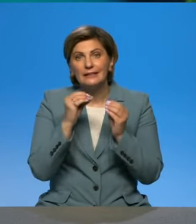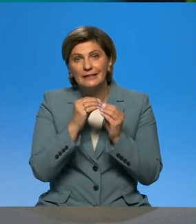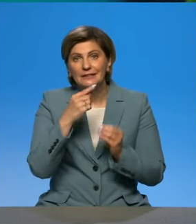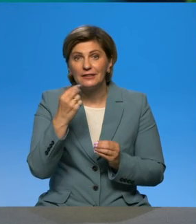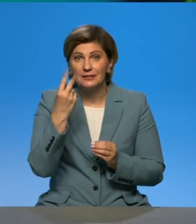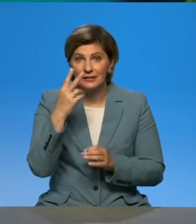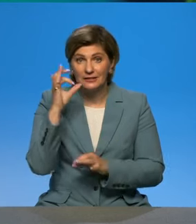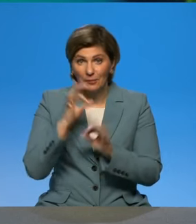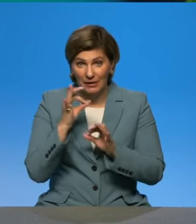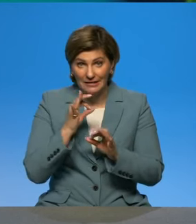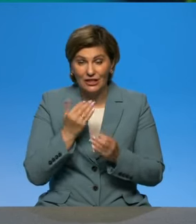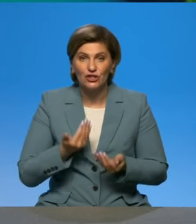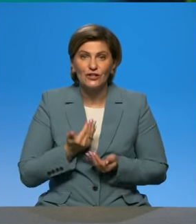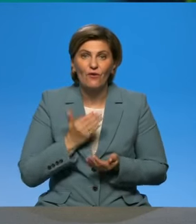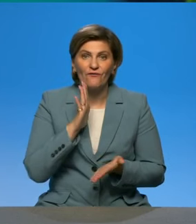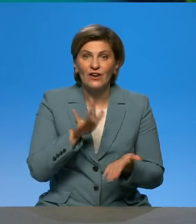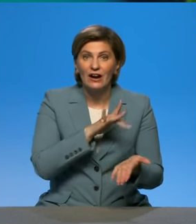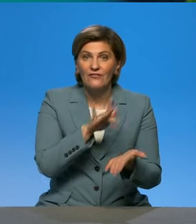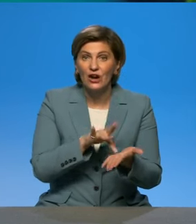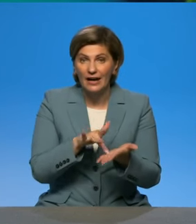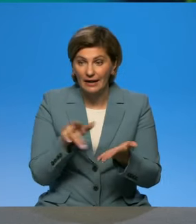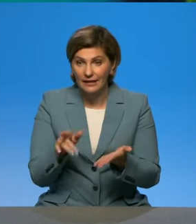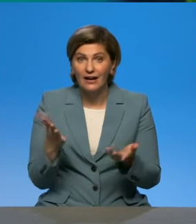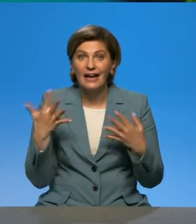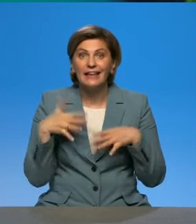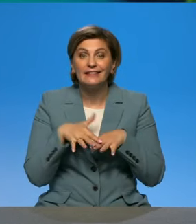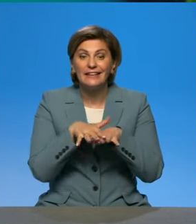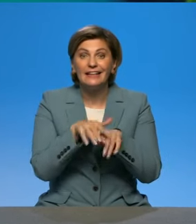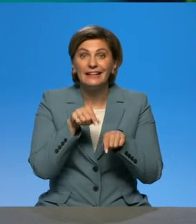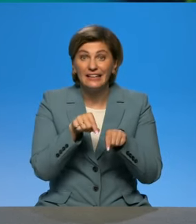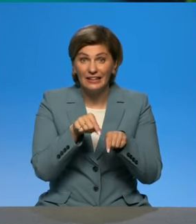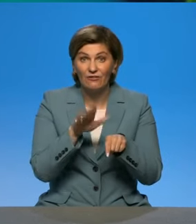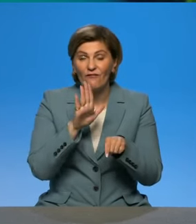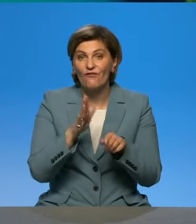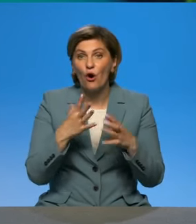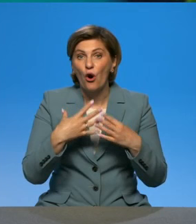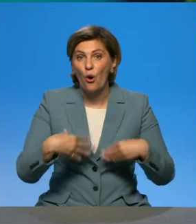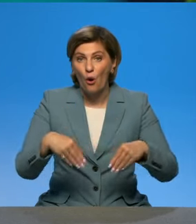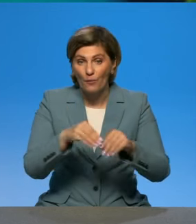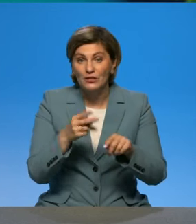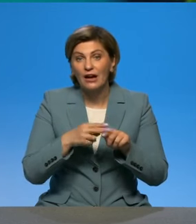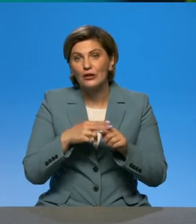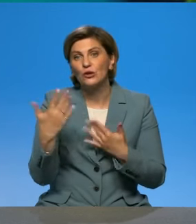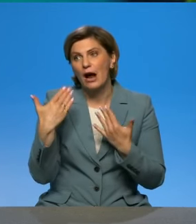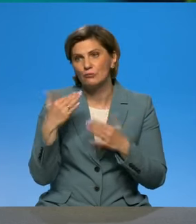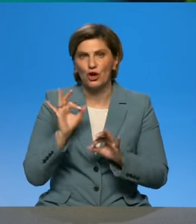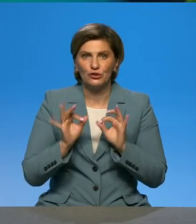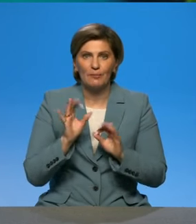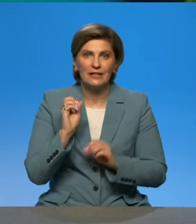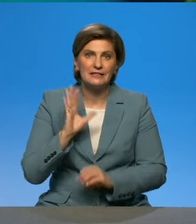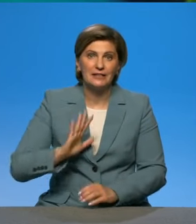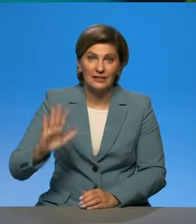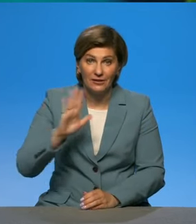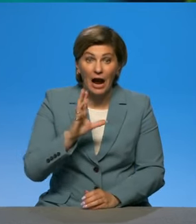10-13% проживает в городах, интегрированы в общество, которое нормально общается и с европейцами. В основном большая часть